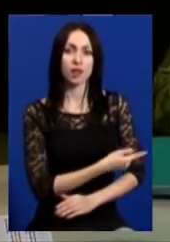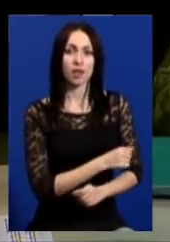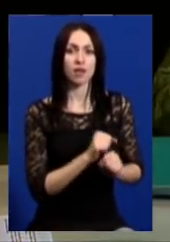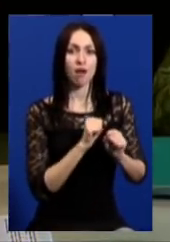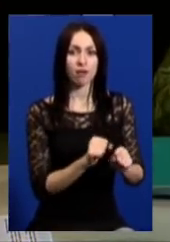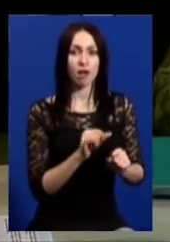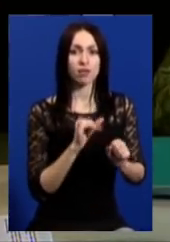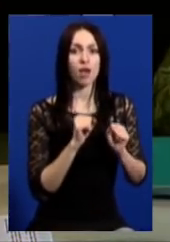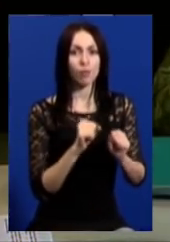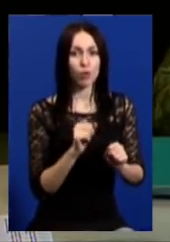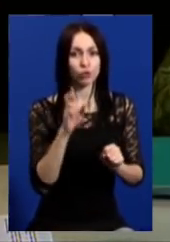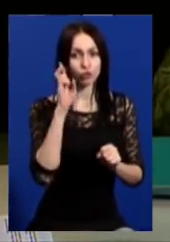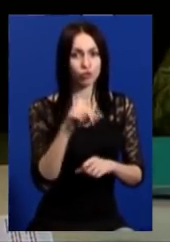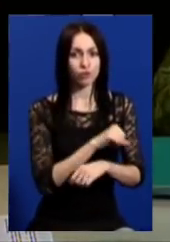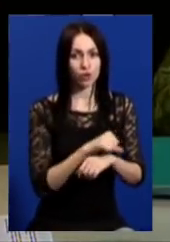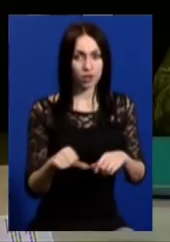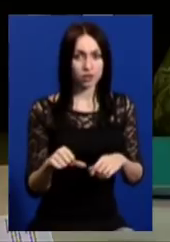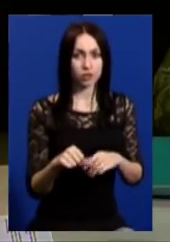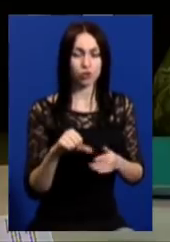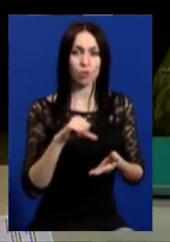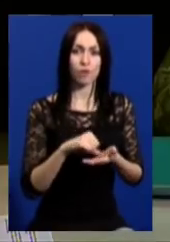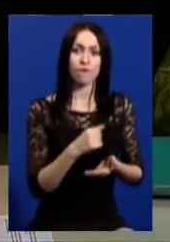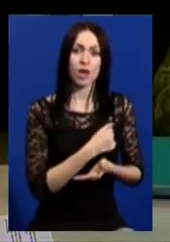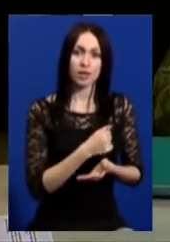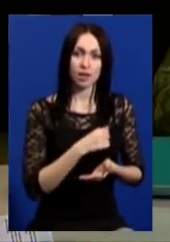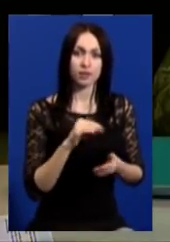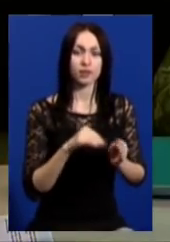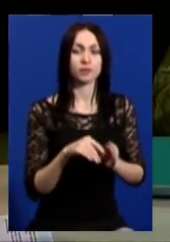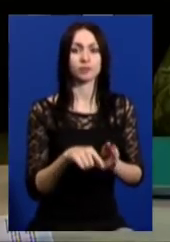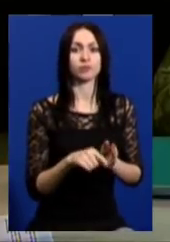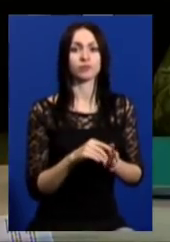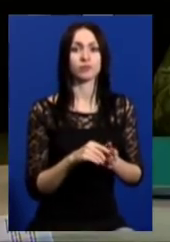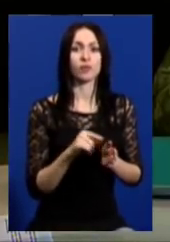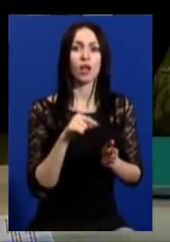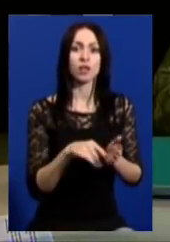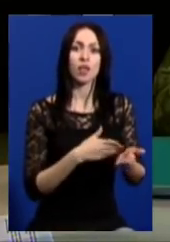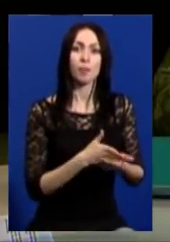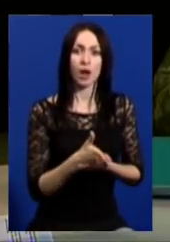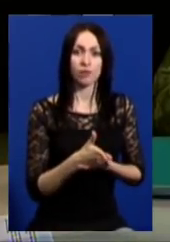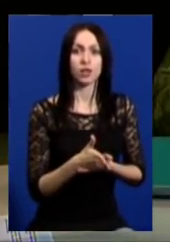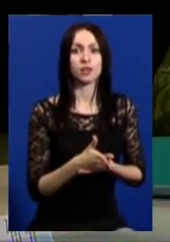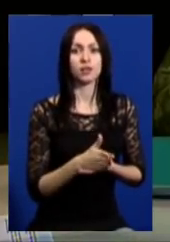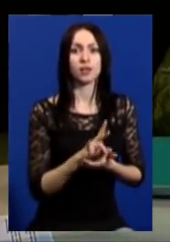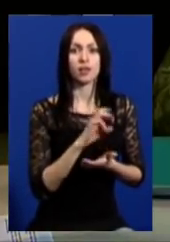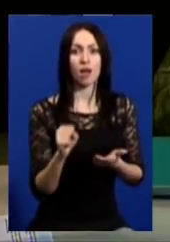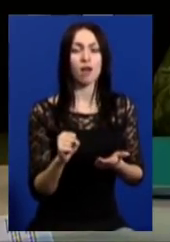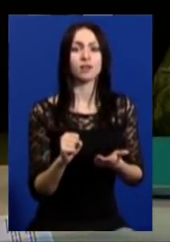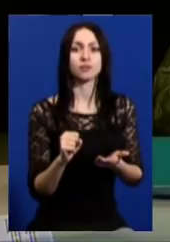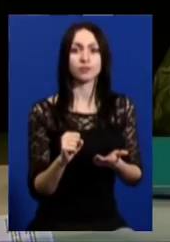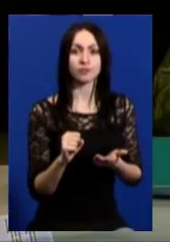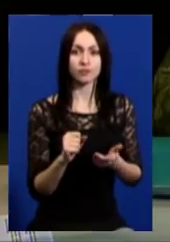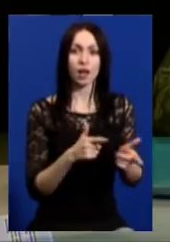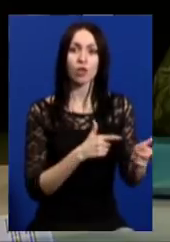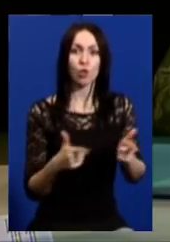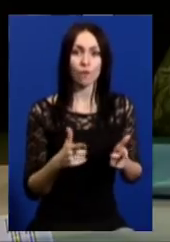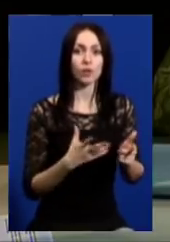оборони державного кордону, присутність військової складової. Вони спрямовані на